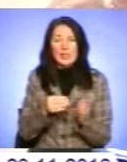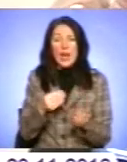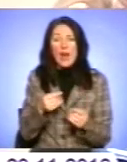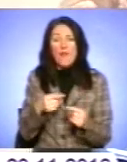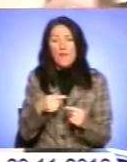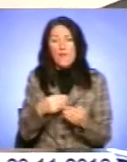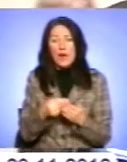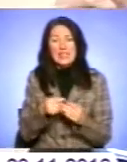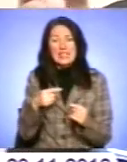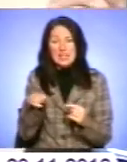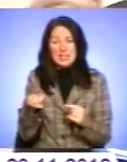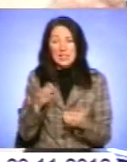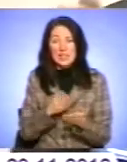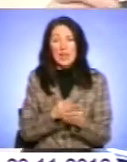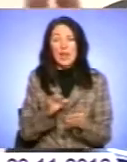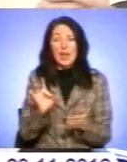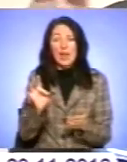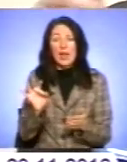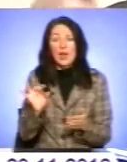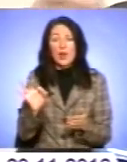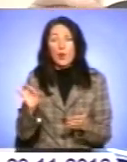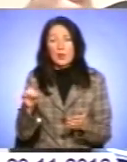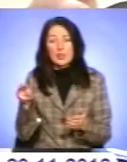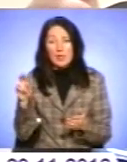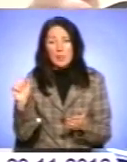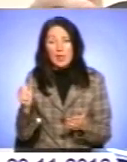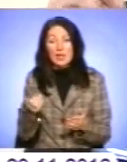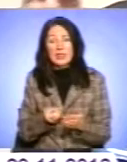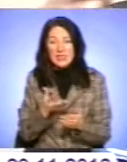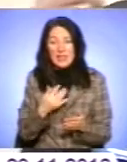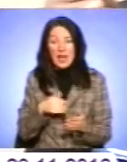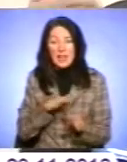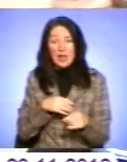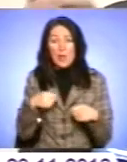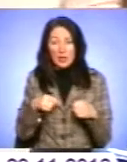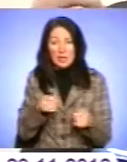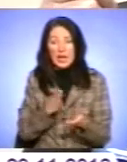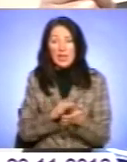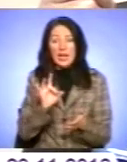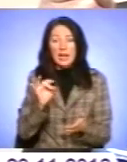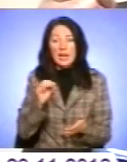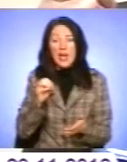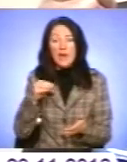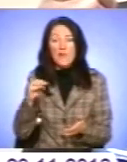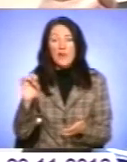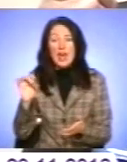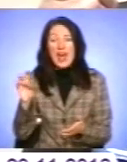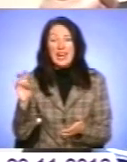різниці, значить, є роздрібна ціна, яка реалізується медикамент, і є референтна ціна.